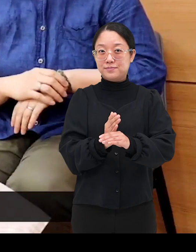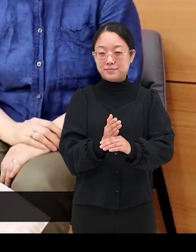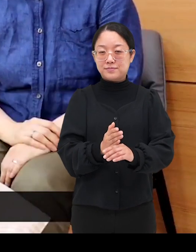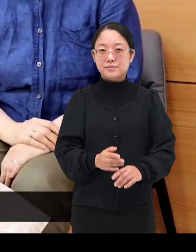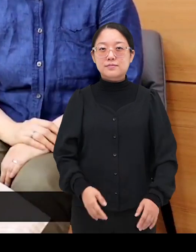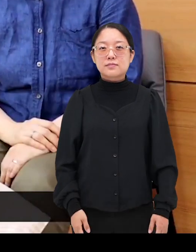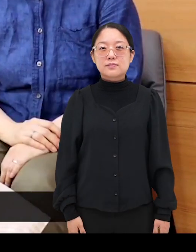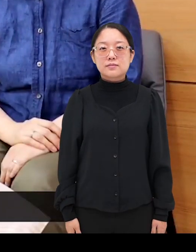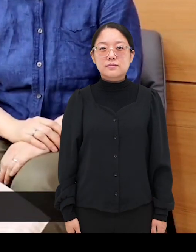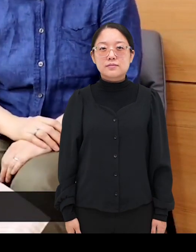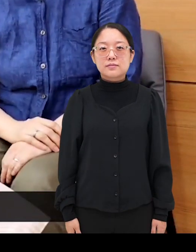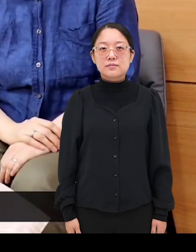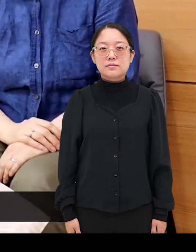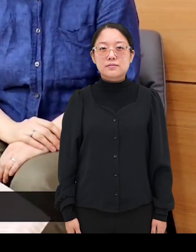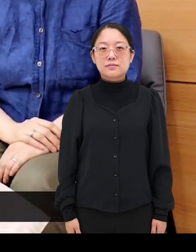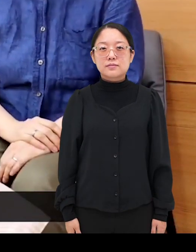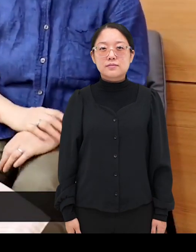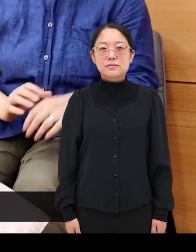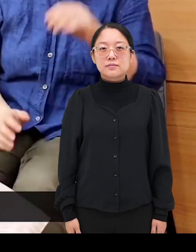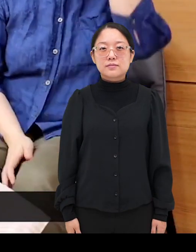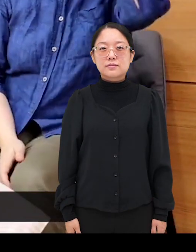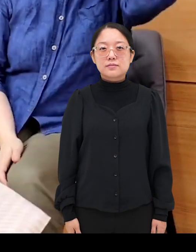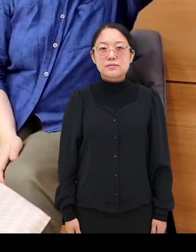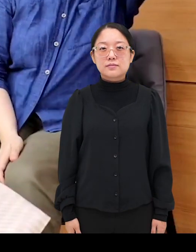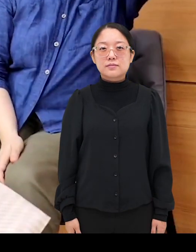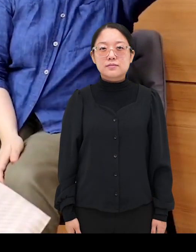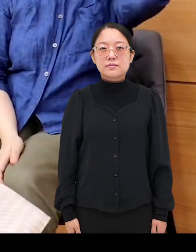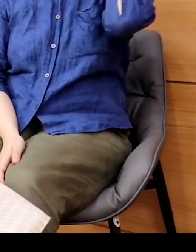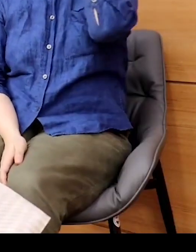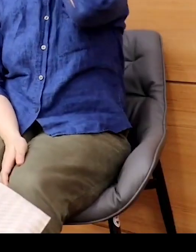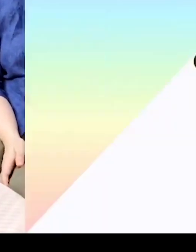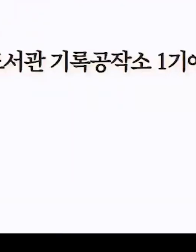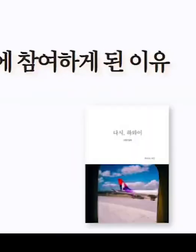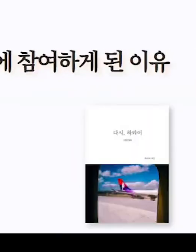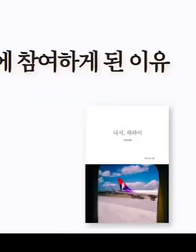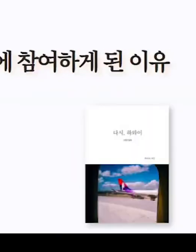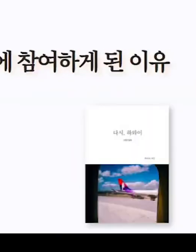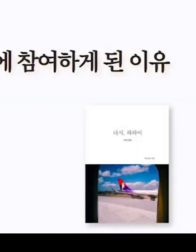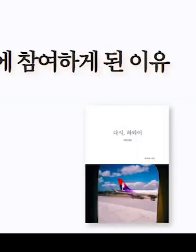전업주부로 그렇게 생각하고 있습니다. 네.